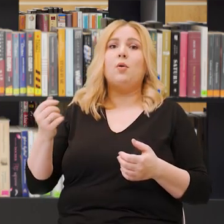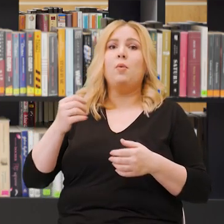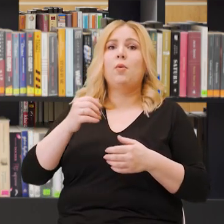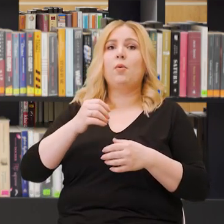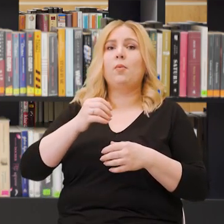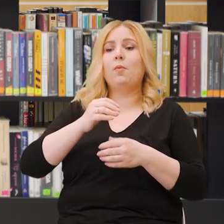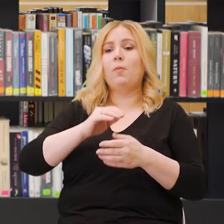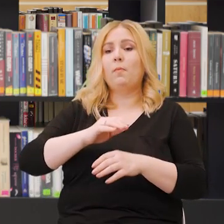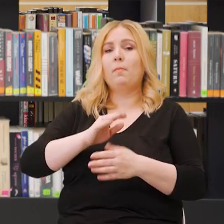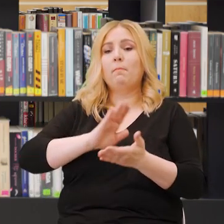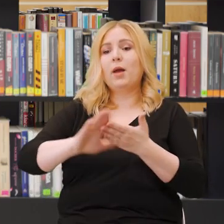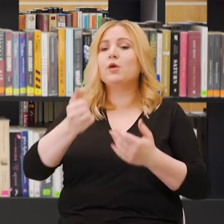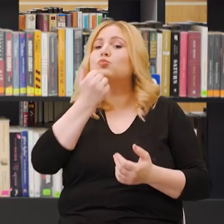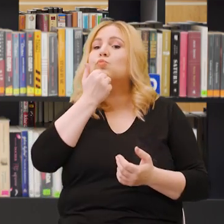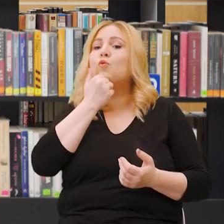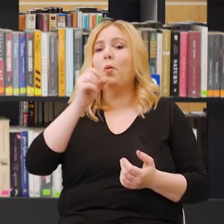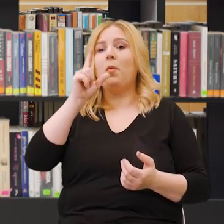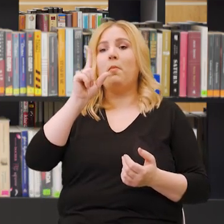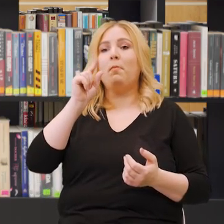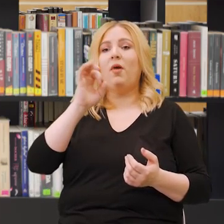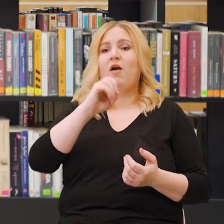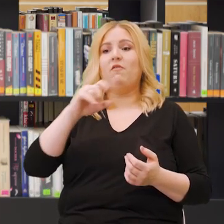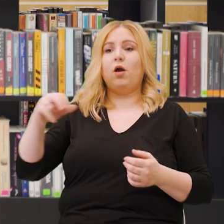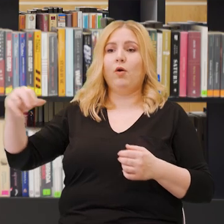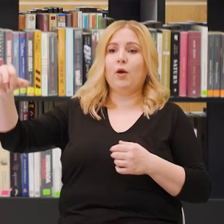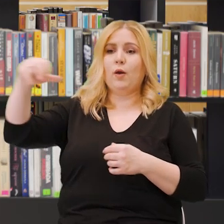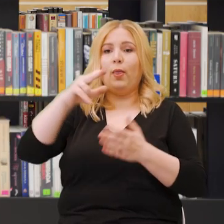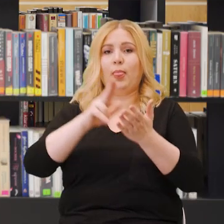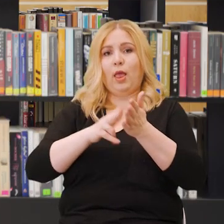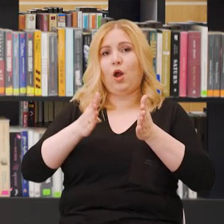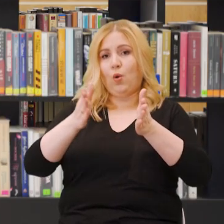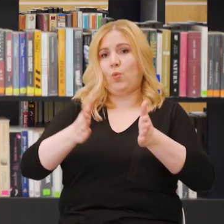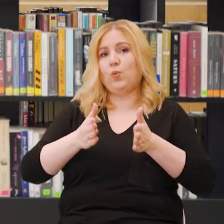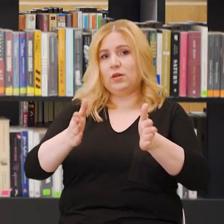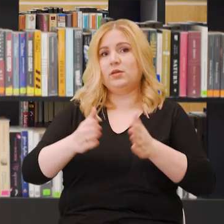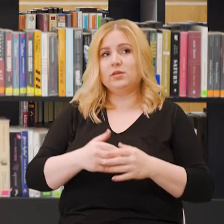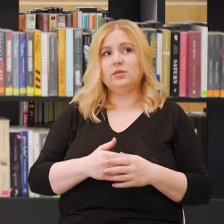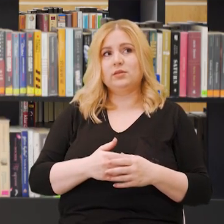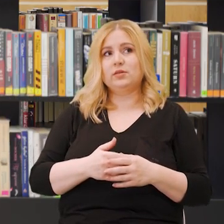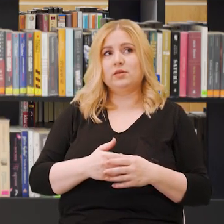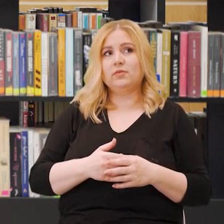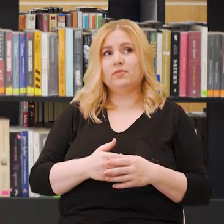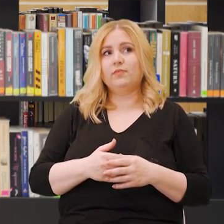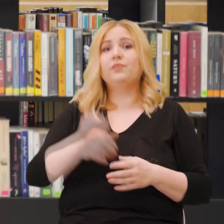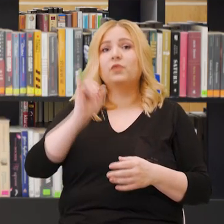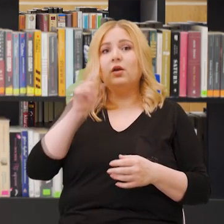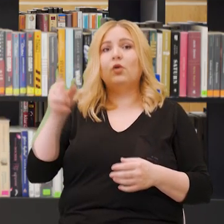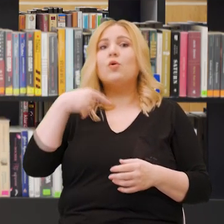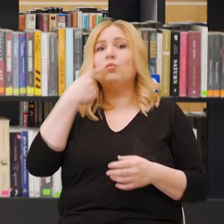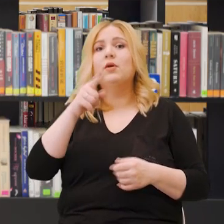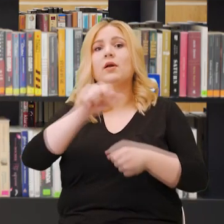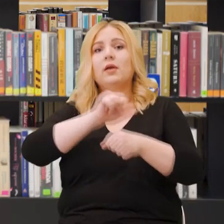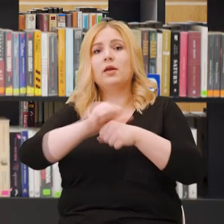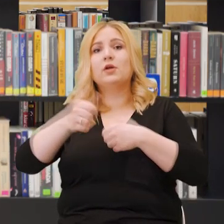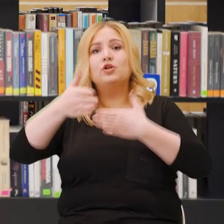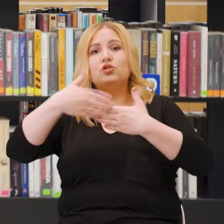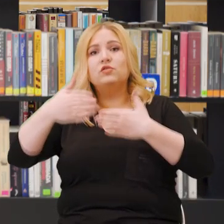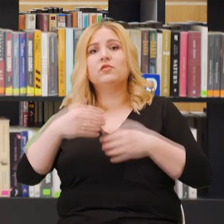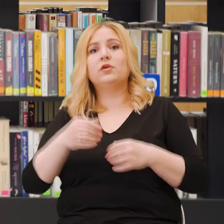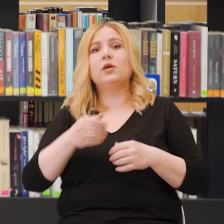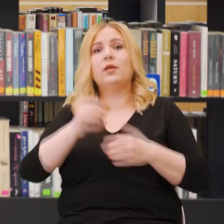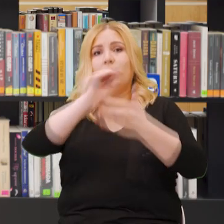złotowłosego Pawełka. Pogwizdując, biegł on z ulicy na parter, stwierdził, że znajdują się tam tylko drzwi z